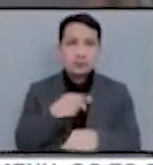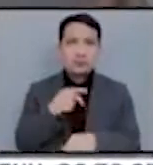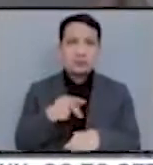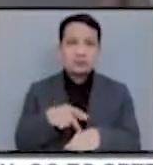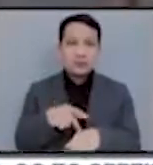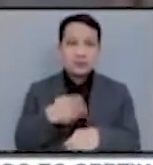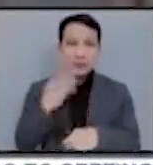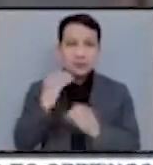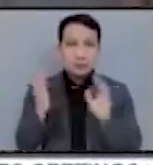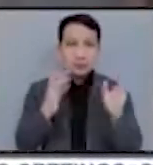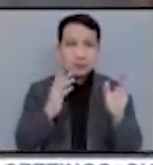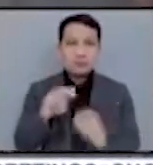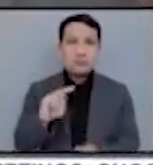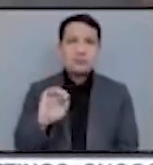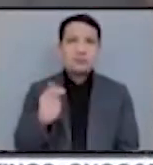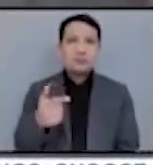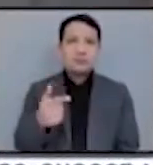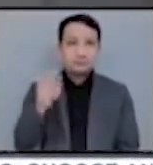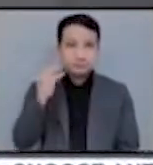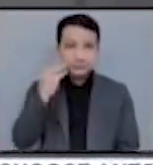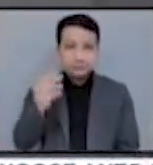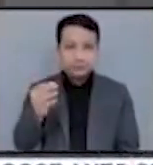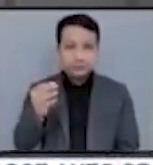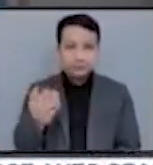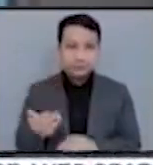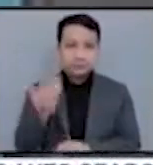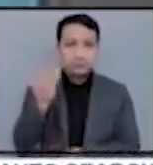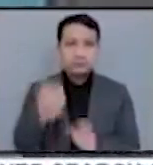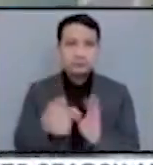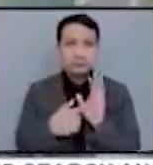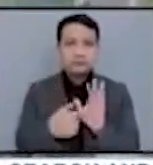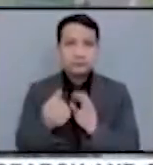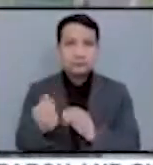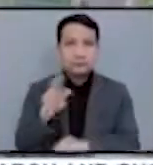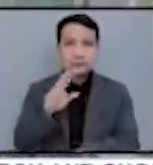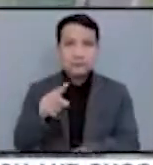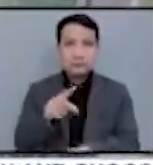Mark Fetalco para sa Morning Show ng Bayan, Rise and Shine Pilipinas.